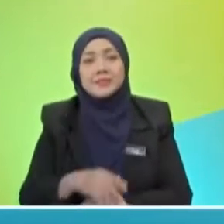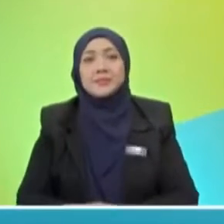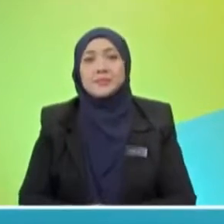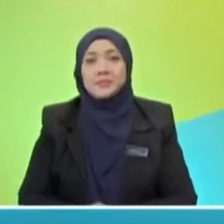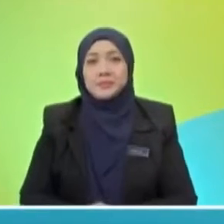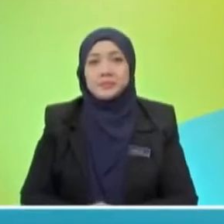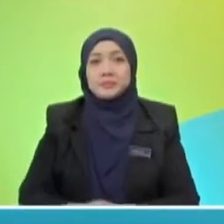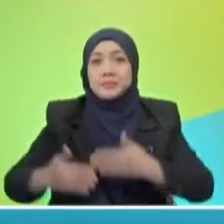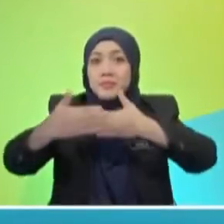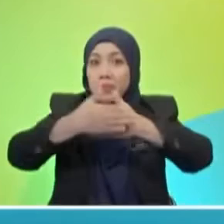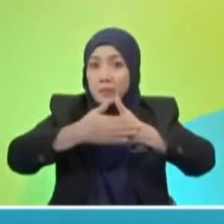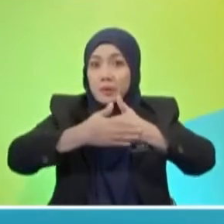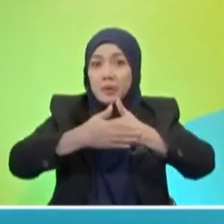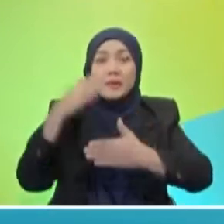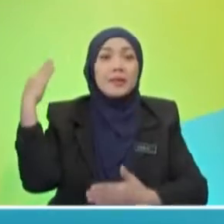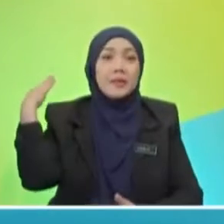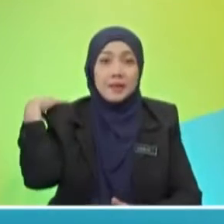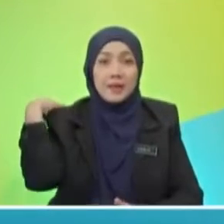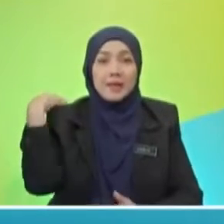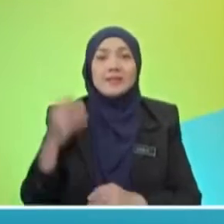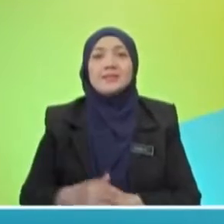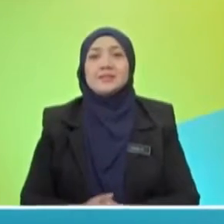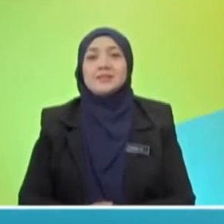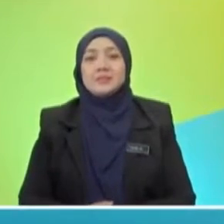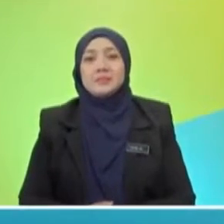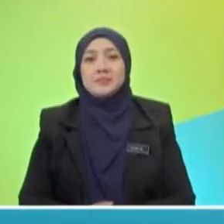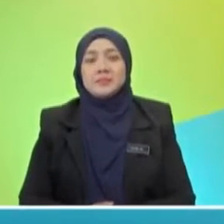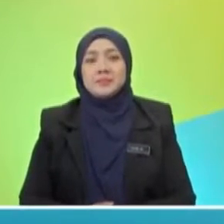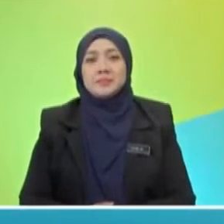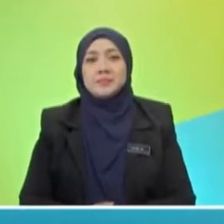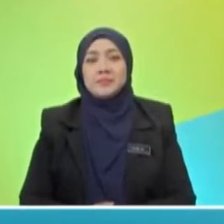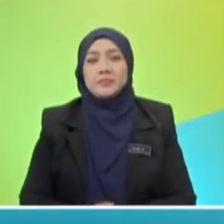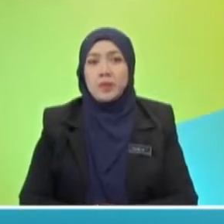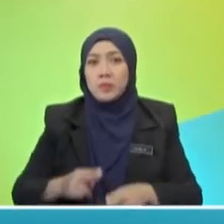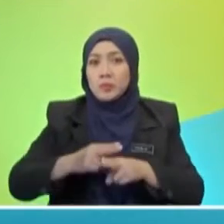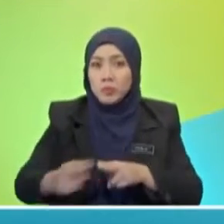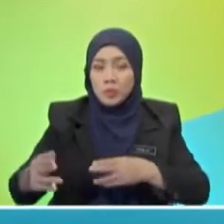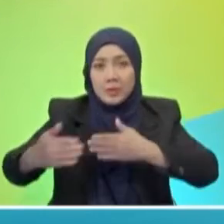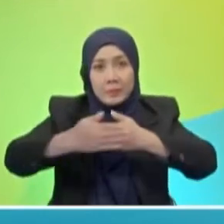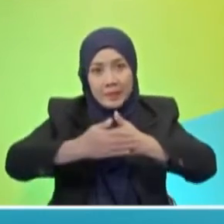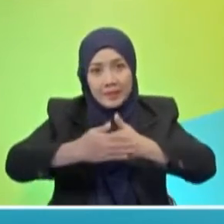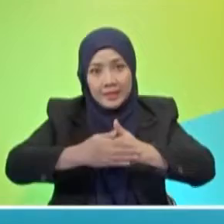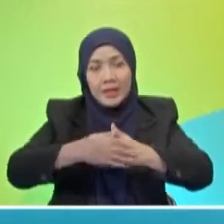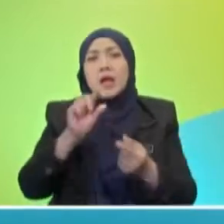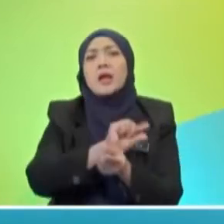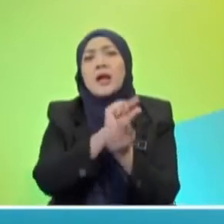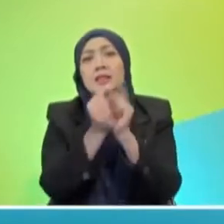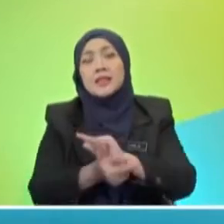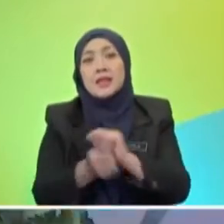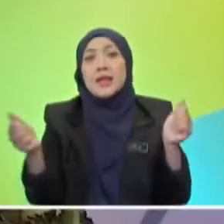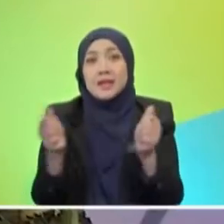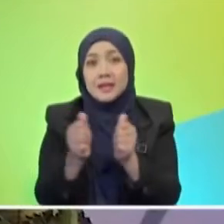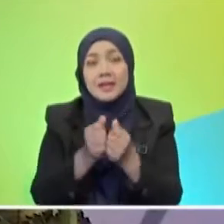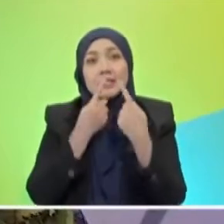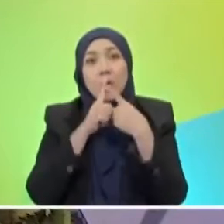ke di belakang? Bagus. Ah, jadi, kita potong di hadapan. Jadi, kita gantikan dengan jawapan